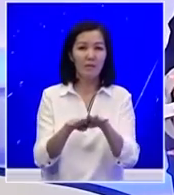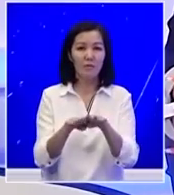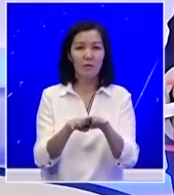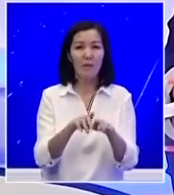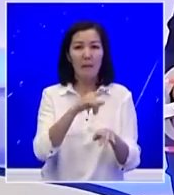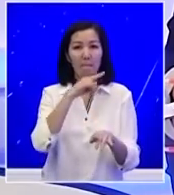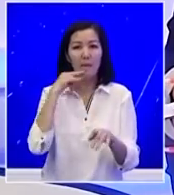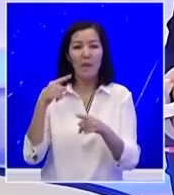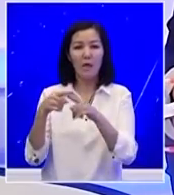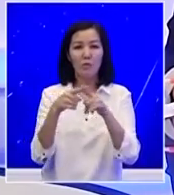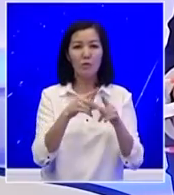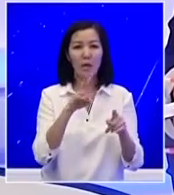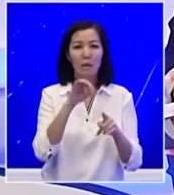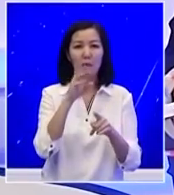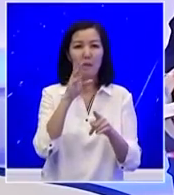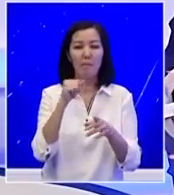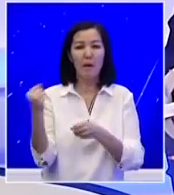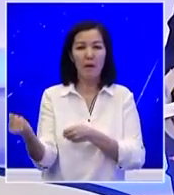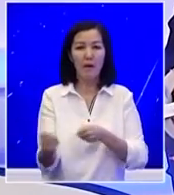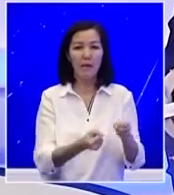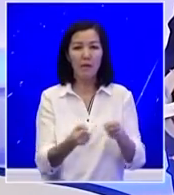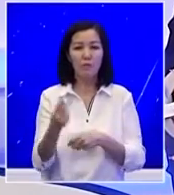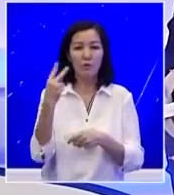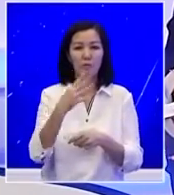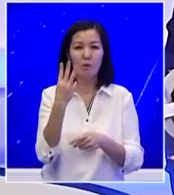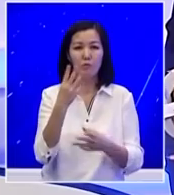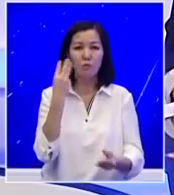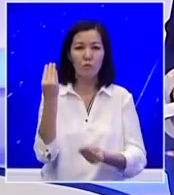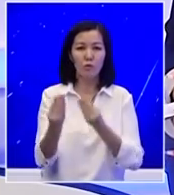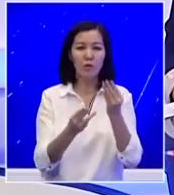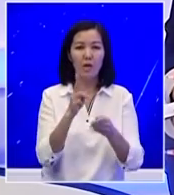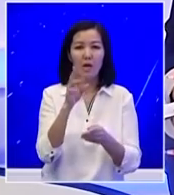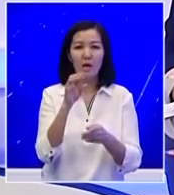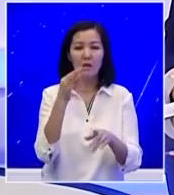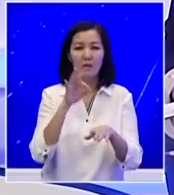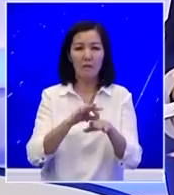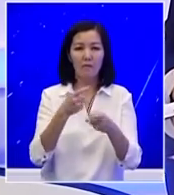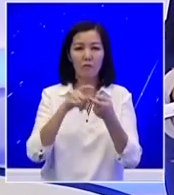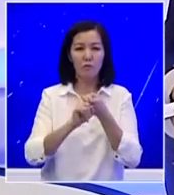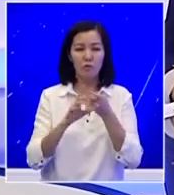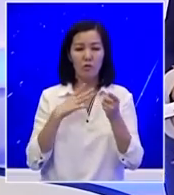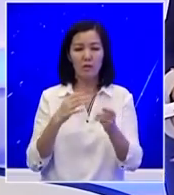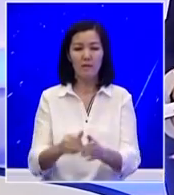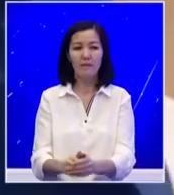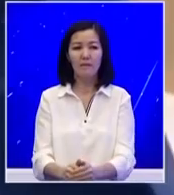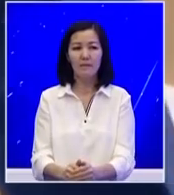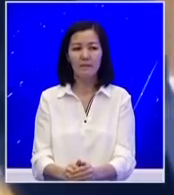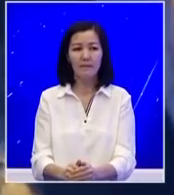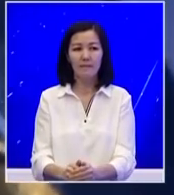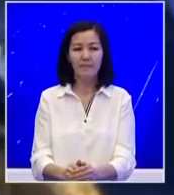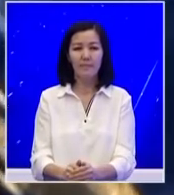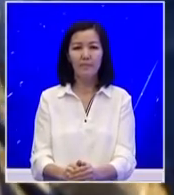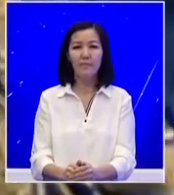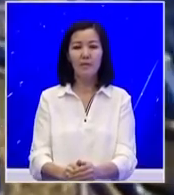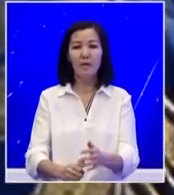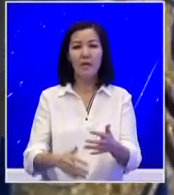түскен. Ал беларусьтық Неман хоккей клубының 23 ойыншысы коронавирус жұқтырып алған.